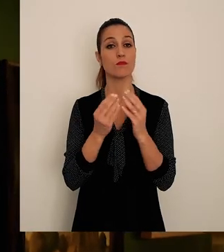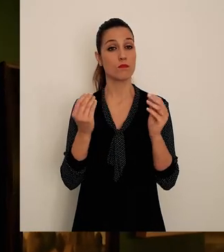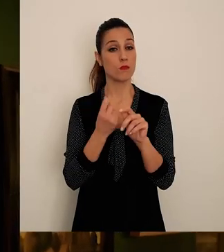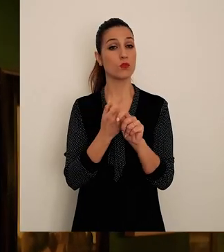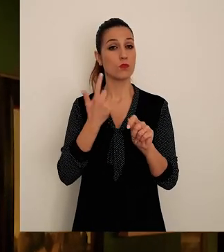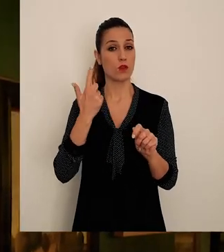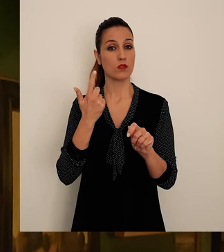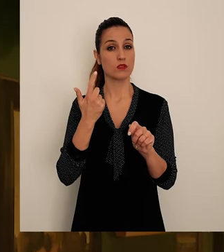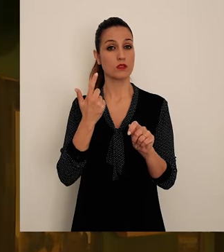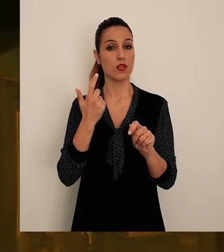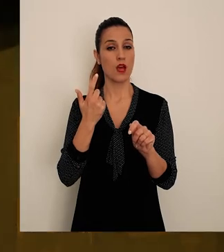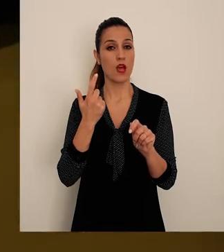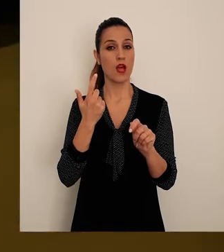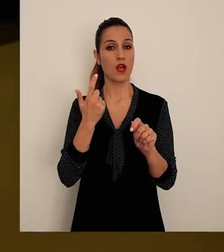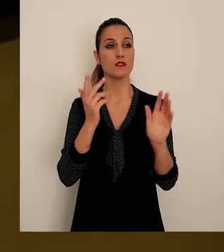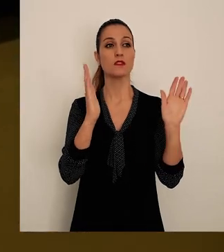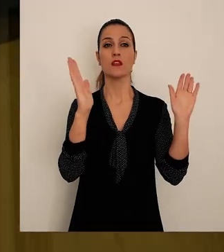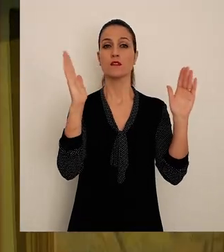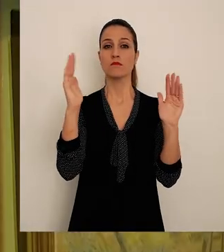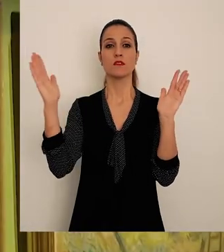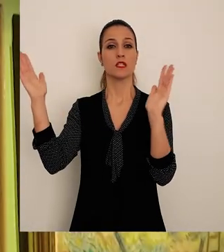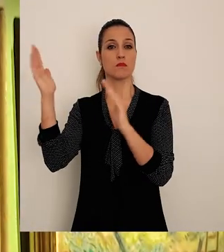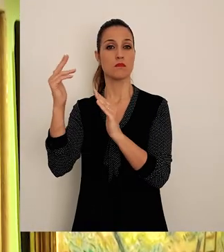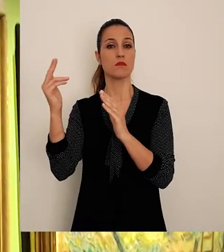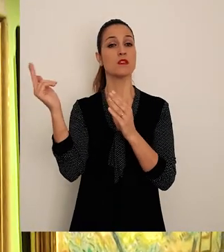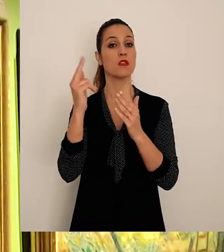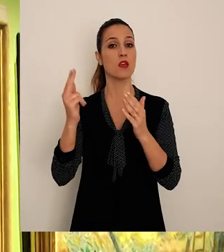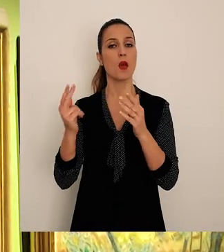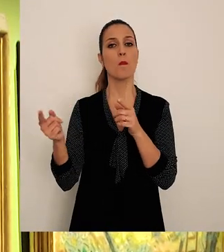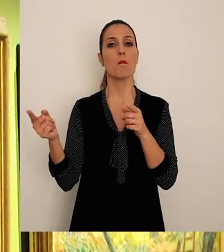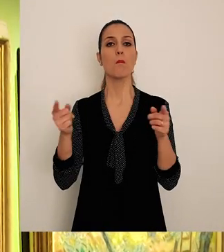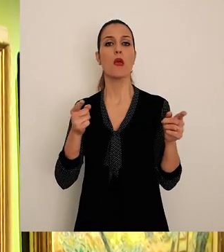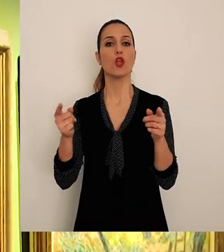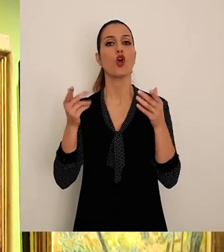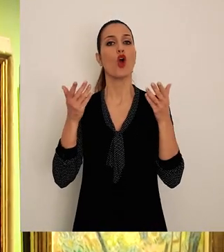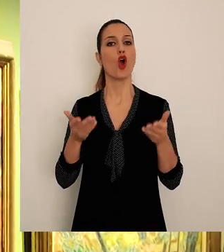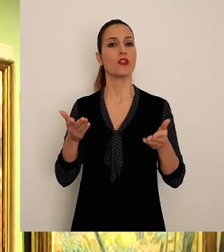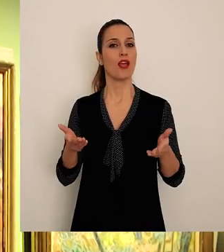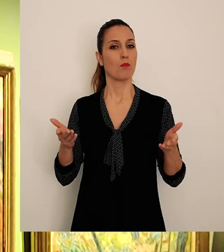Importanti sono le esposizioni di opere pittoriche dell'epoca contemporanea salentina.